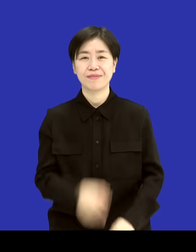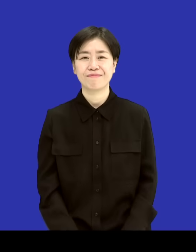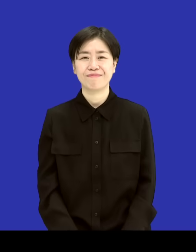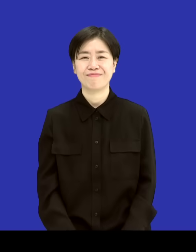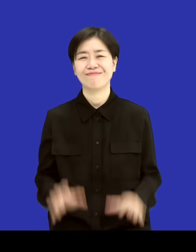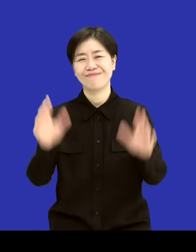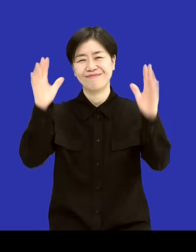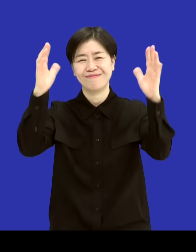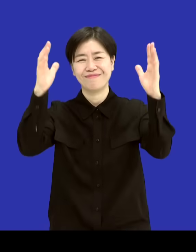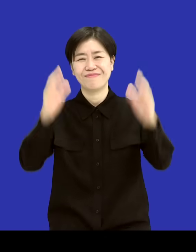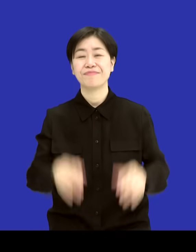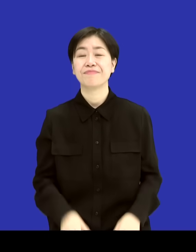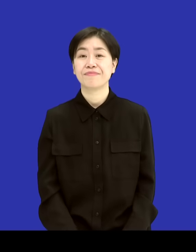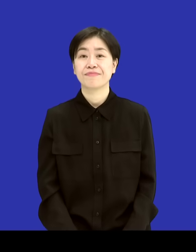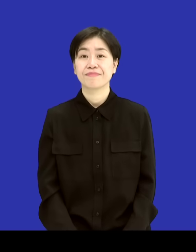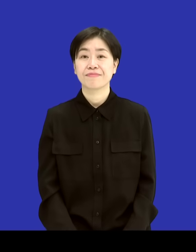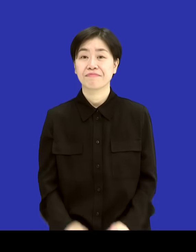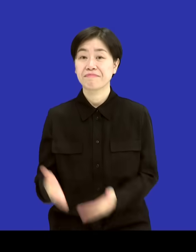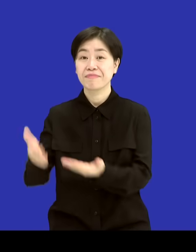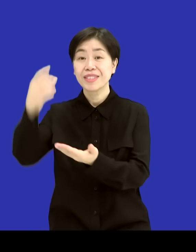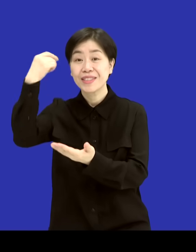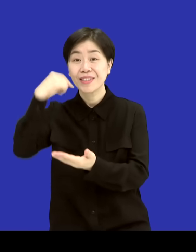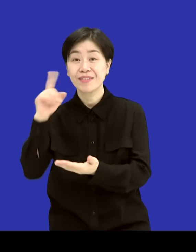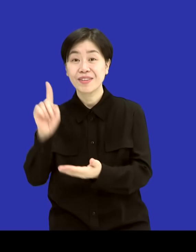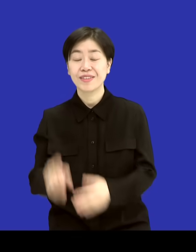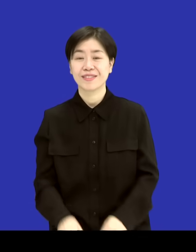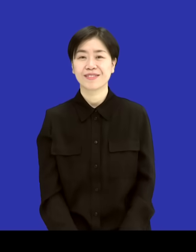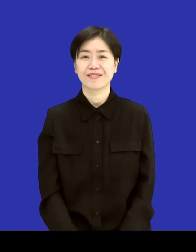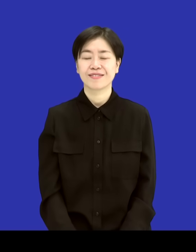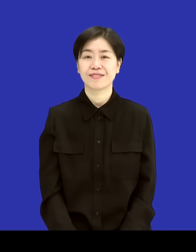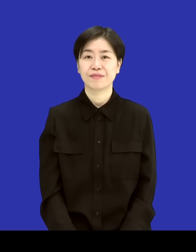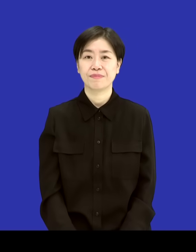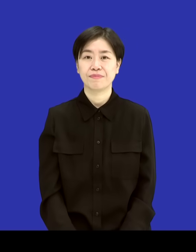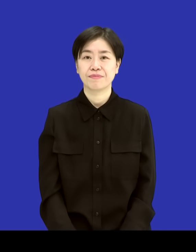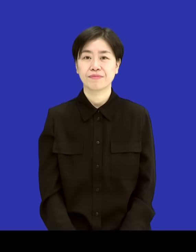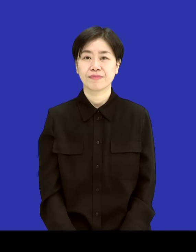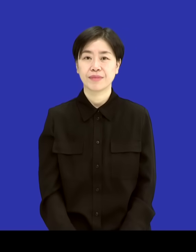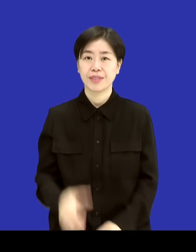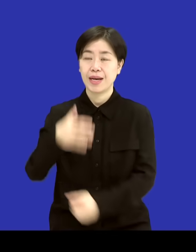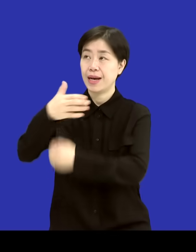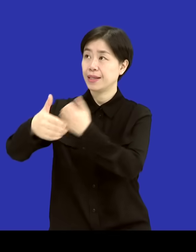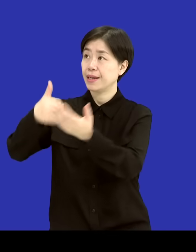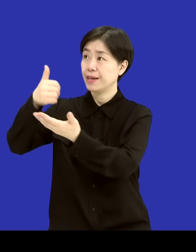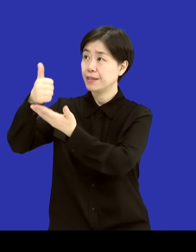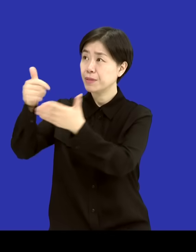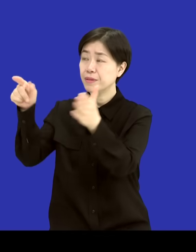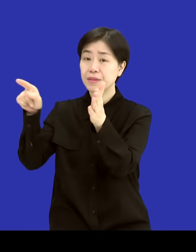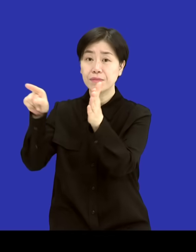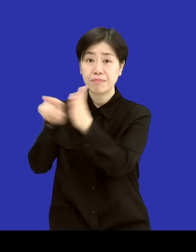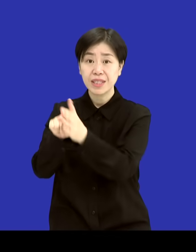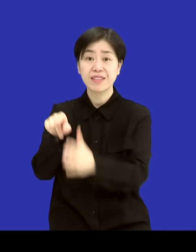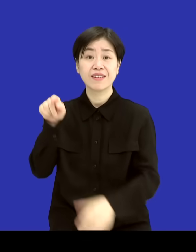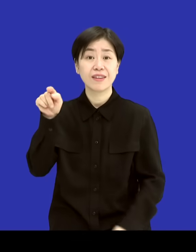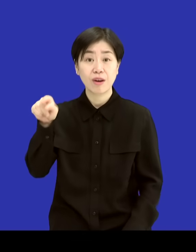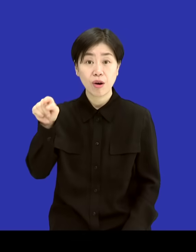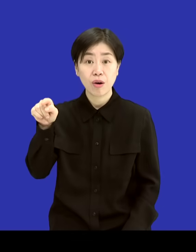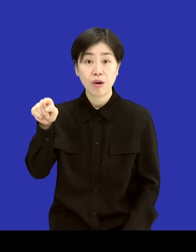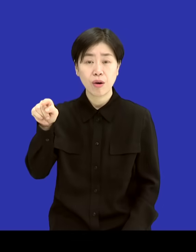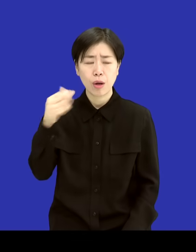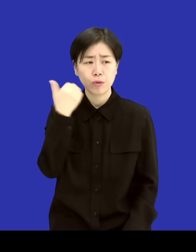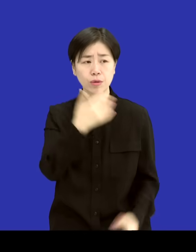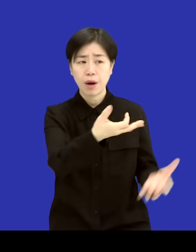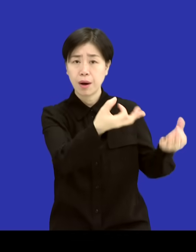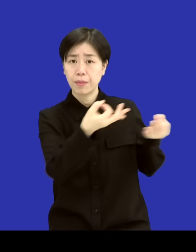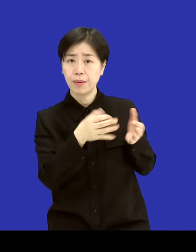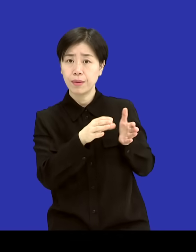예. 자, 시은자매 어떻게 들으셨어요? 참 하나님을 믿는다는 것은 누군가가